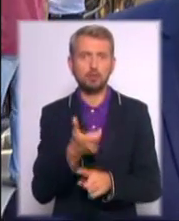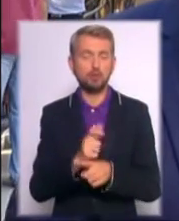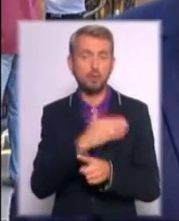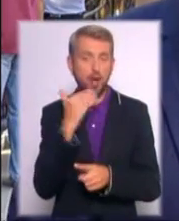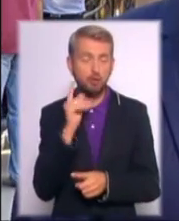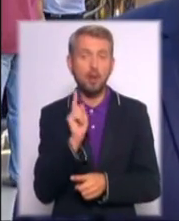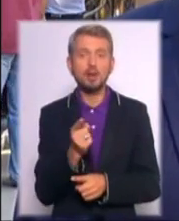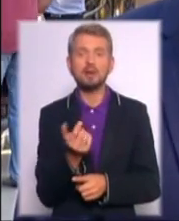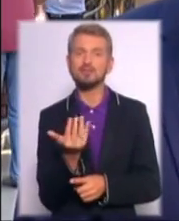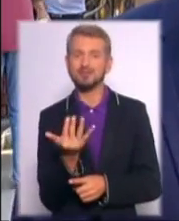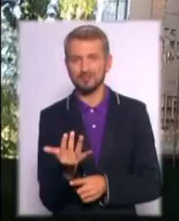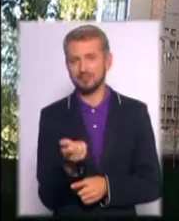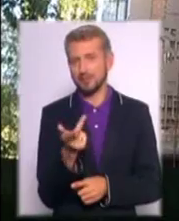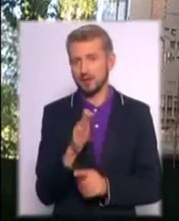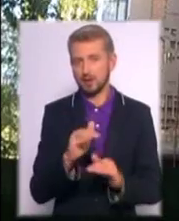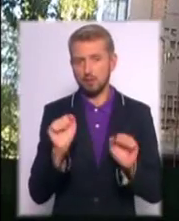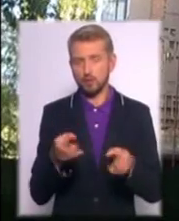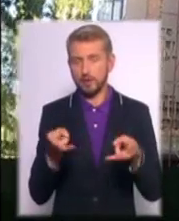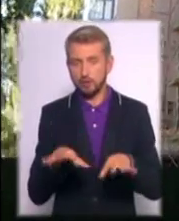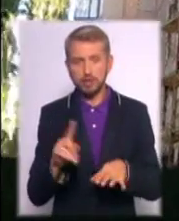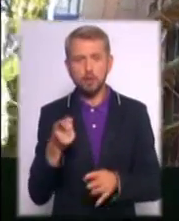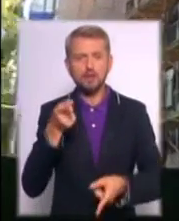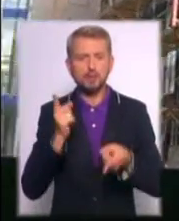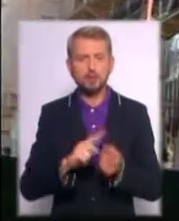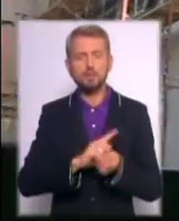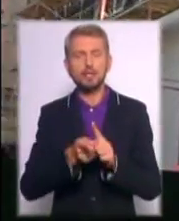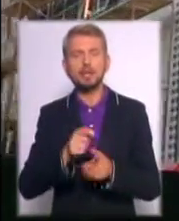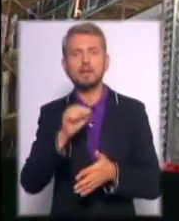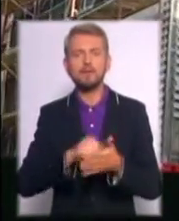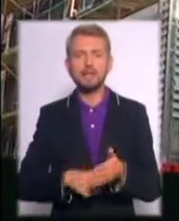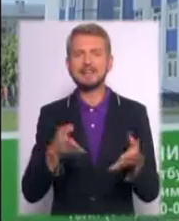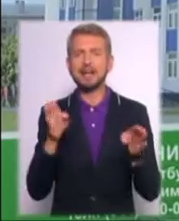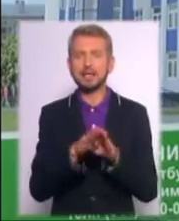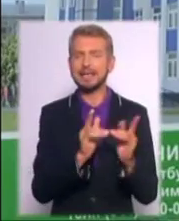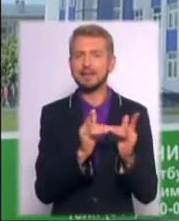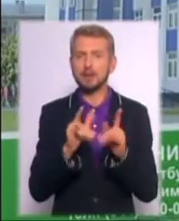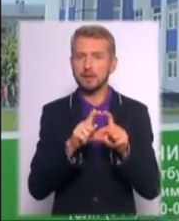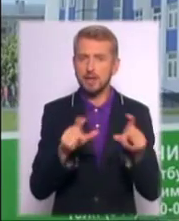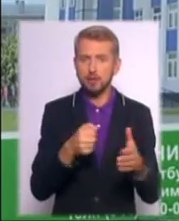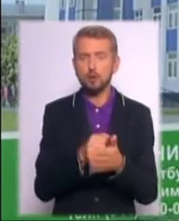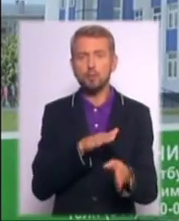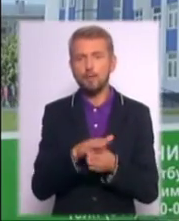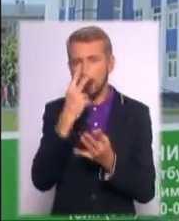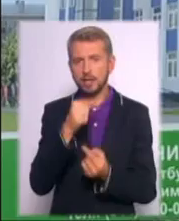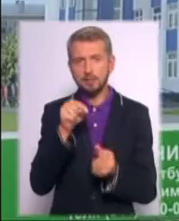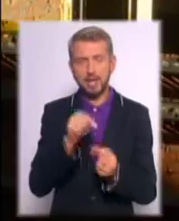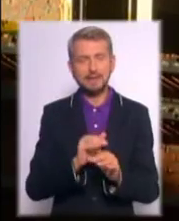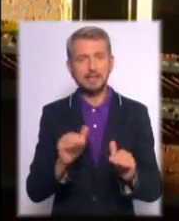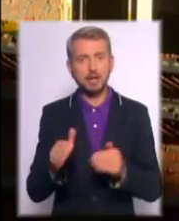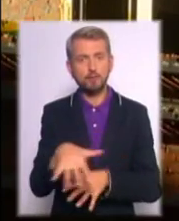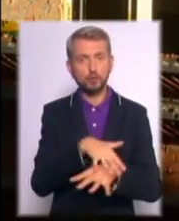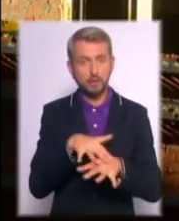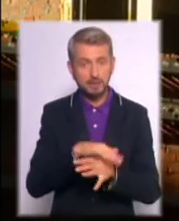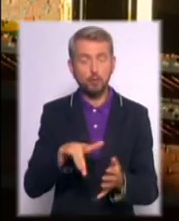але якусь кількість дітей можна буде залишити. Аби по-справжньому перейти від закритих інтернатних закладів до повної адаптації дітей в суспільство, місто залучатиме до